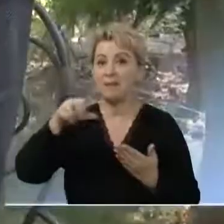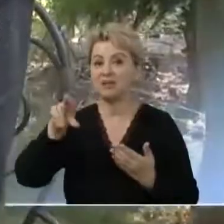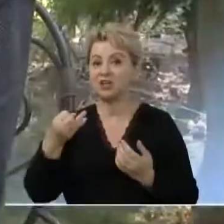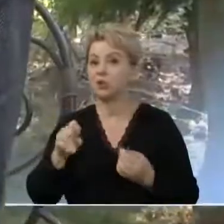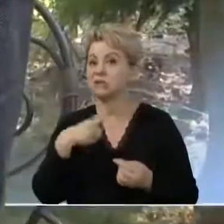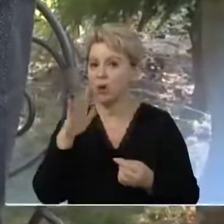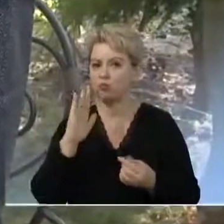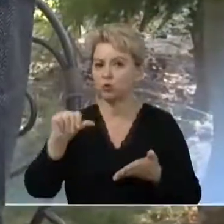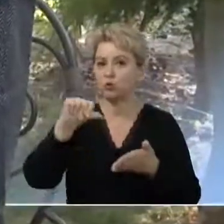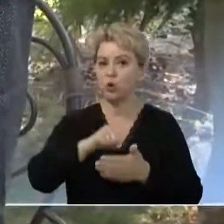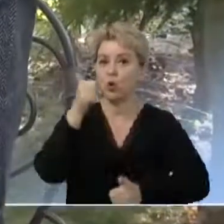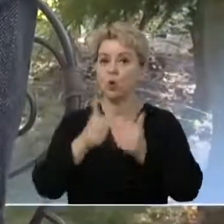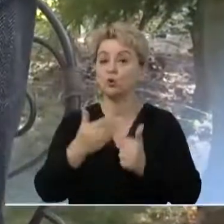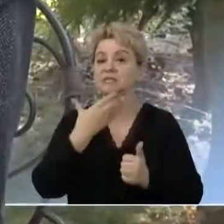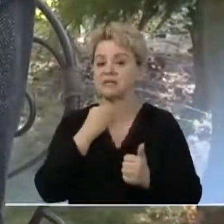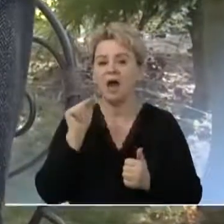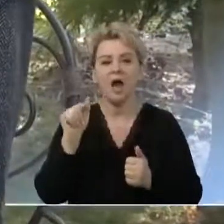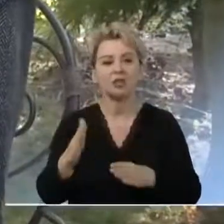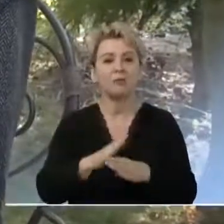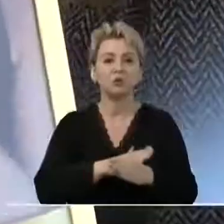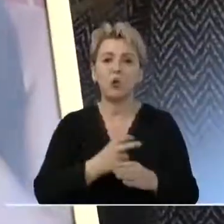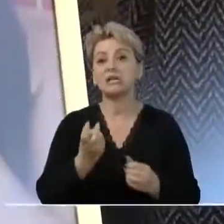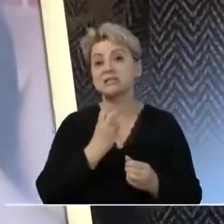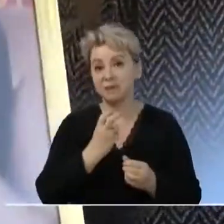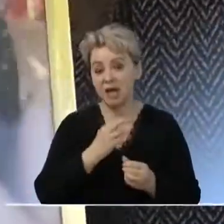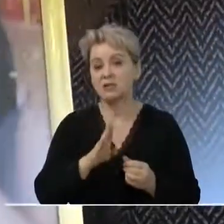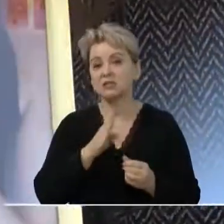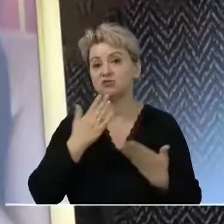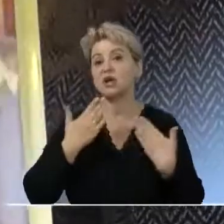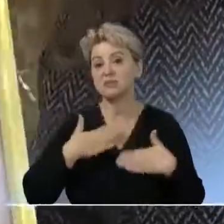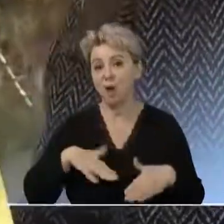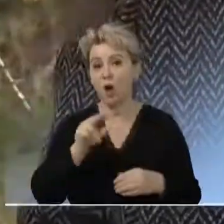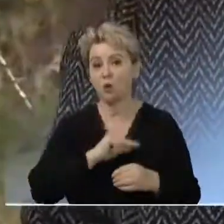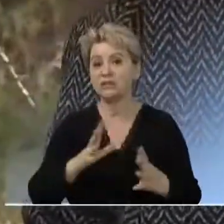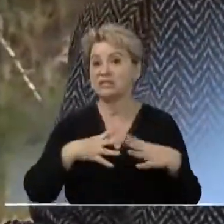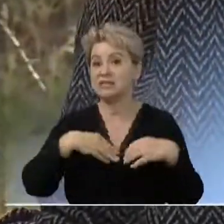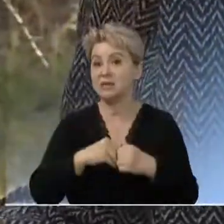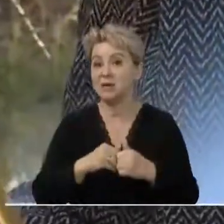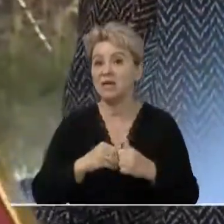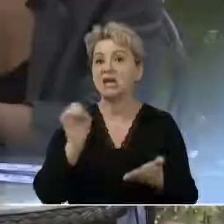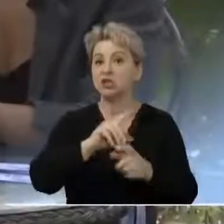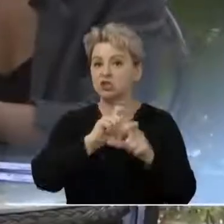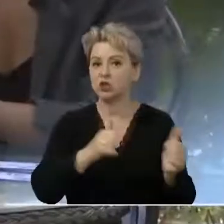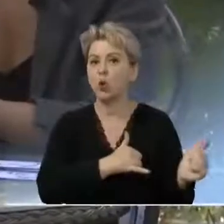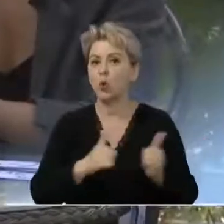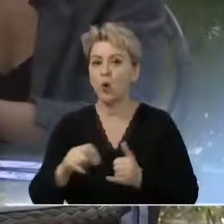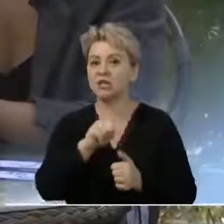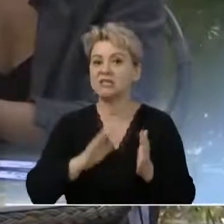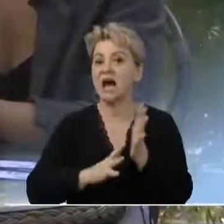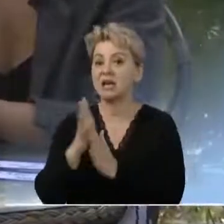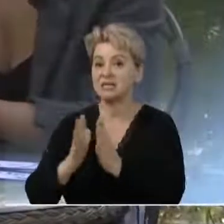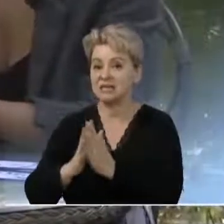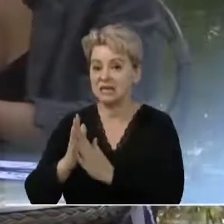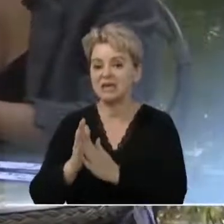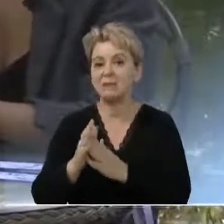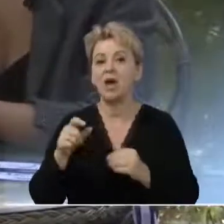она будет участвовать в конкурсе красоты, она бы долго смеялась. Девушка спокойно работала в семейном садовом центре, ухаживала за растениями